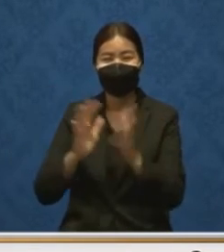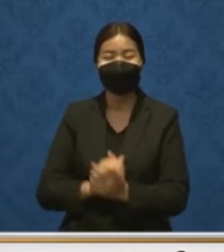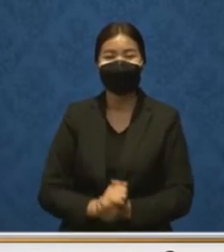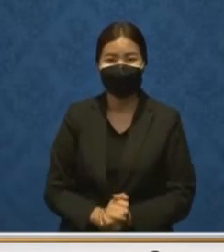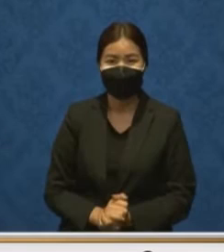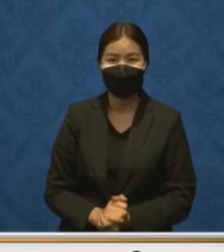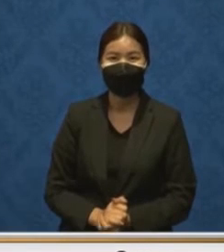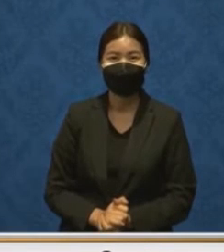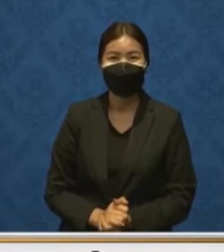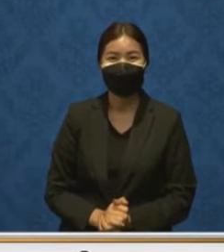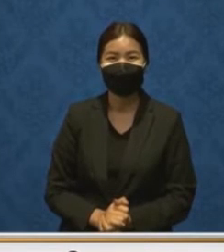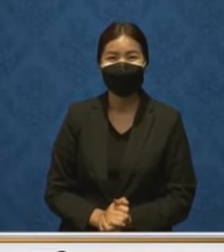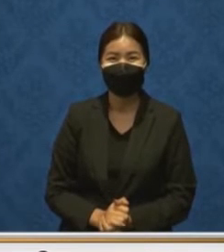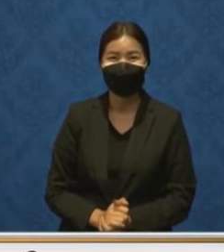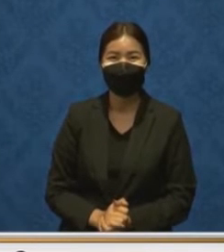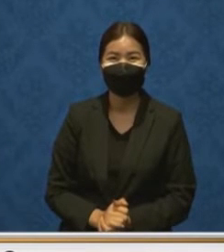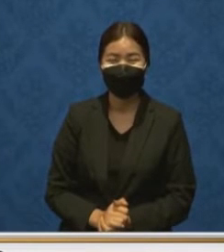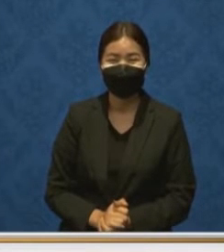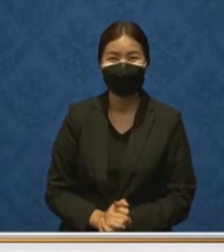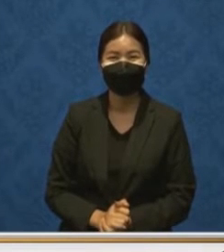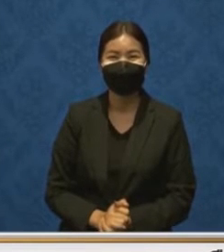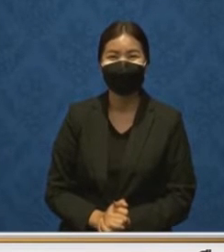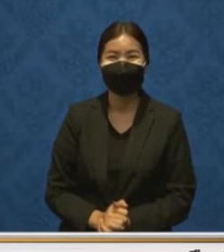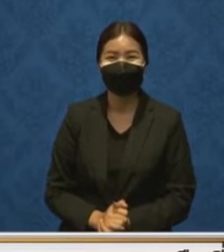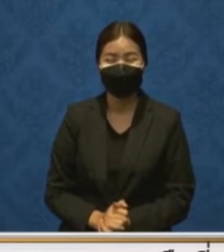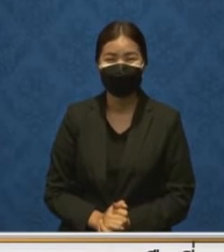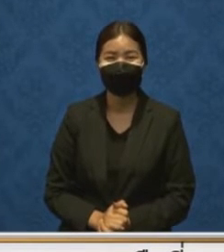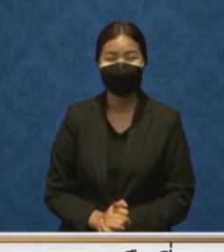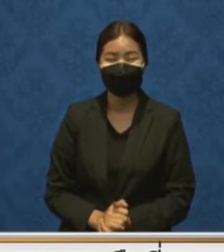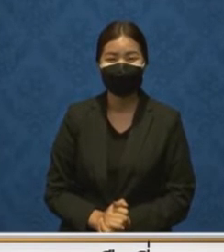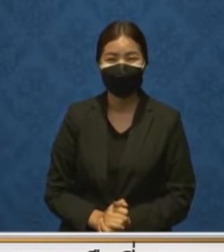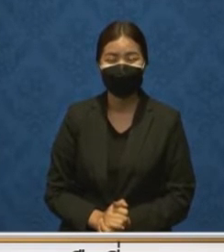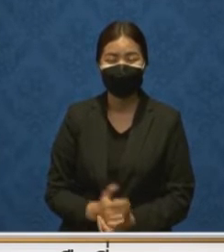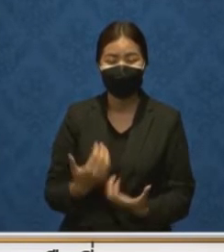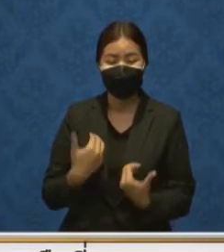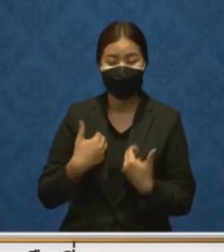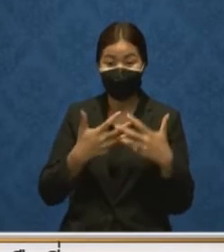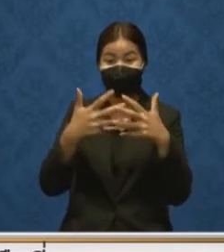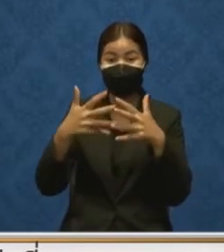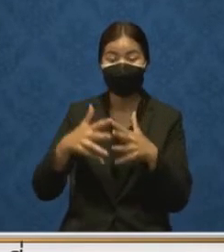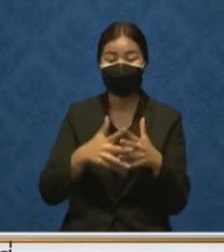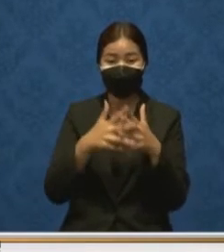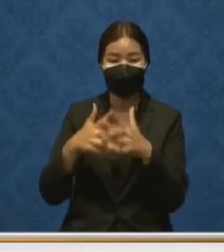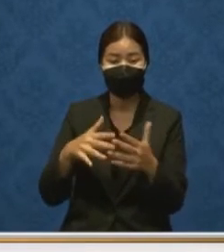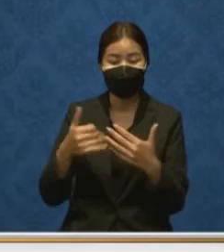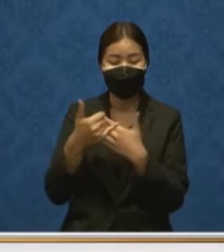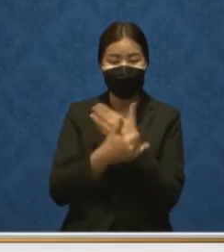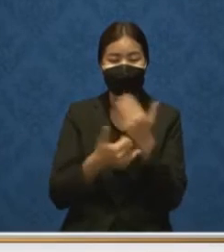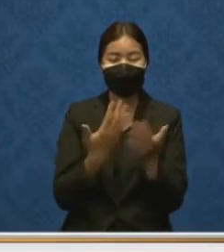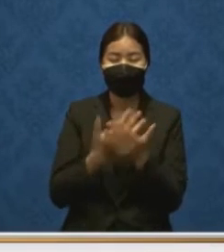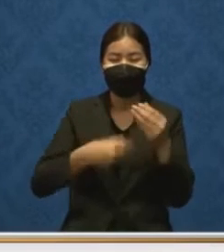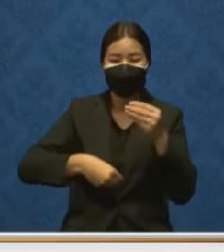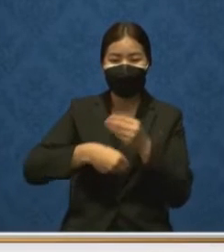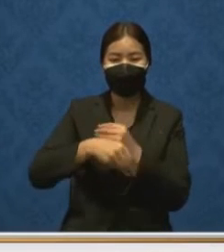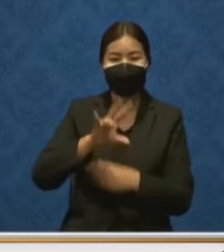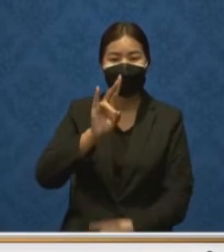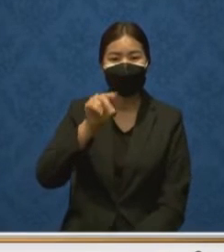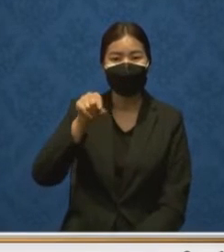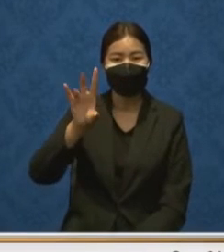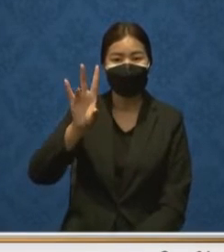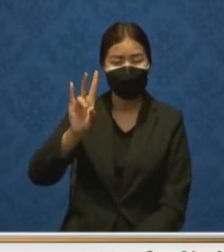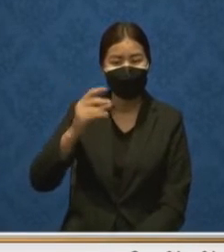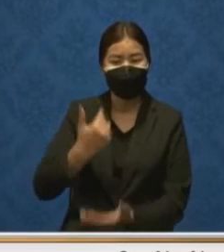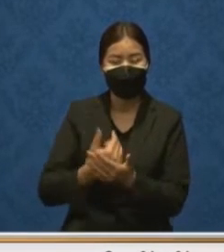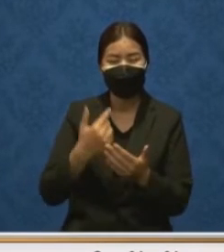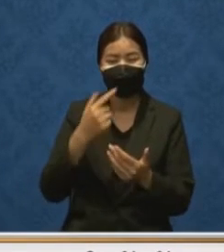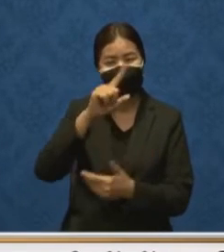ปากีสถาน 11.2 หังการี่ 10.3 แล้วก็สารัดเมรกา 7.7 อียิบ 7.5 อัง